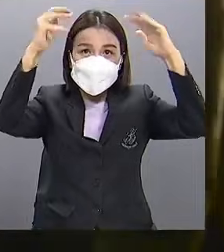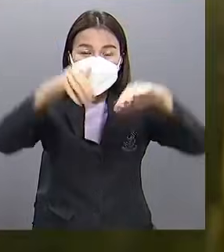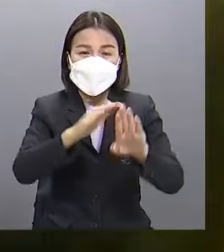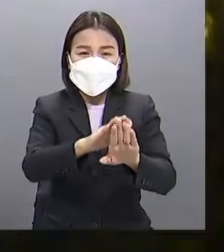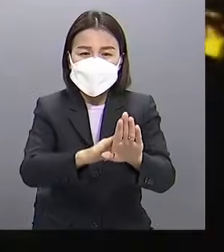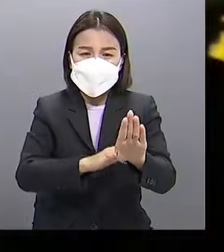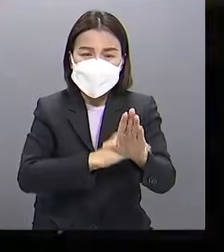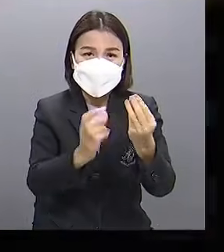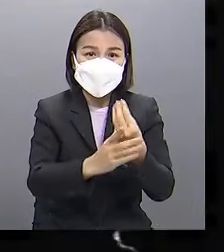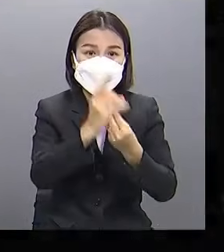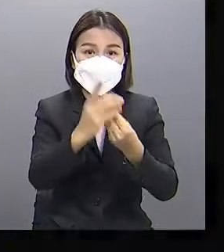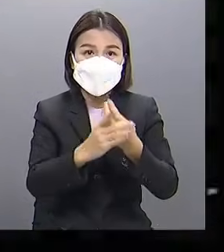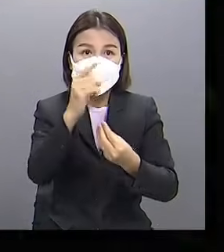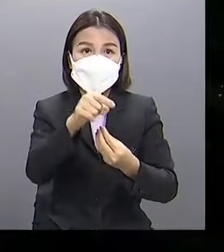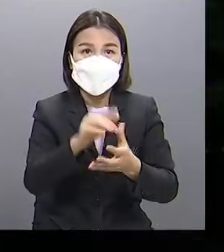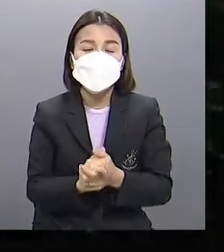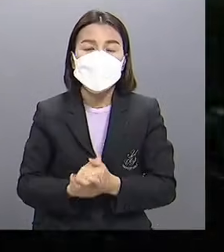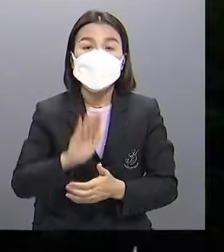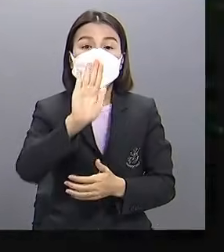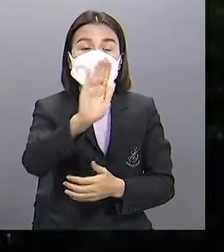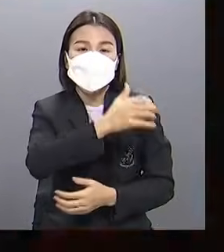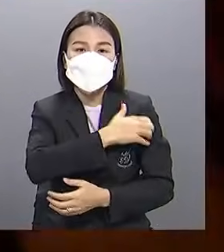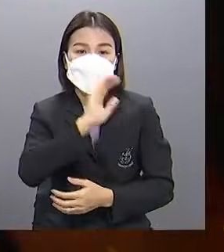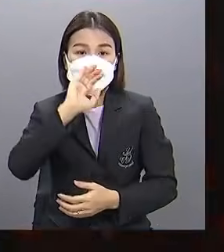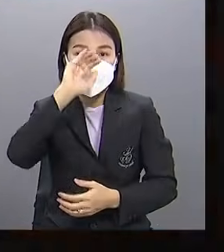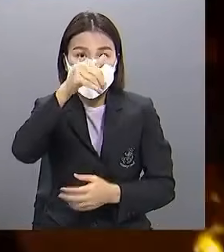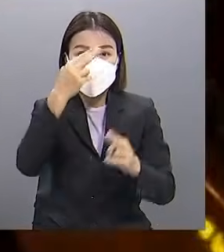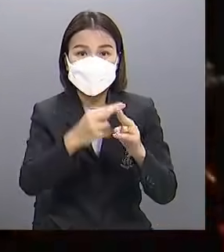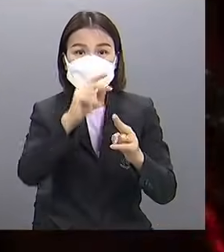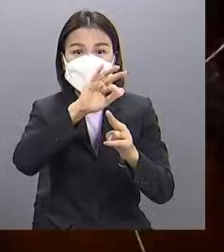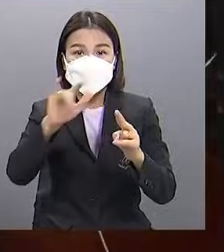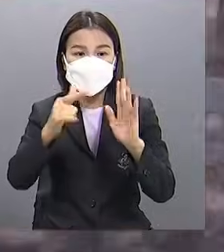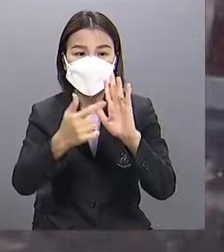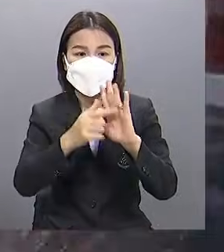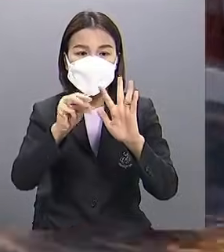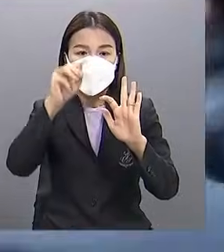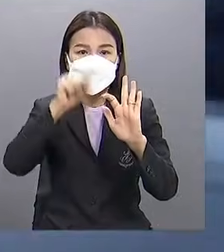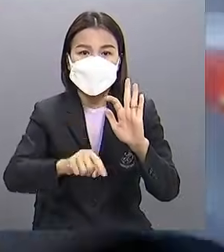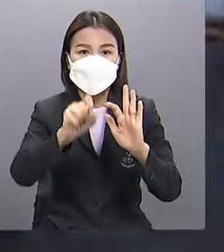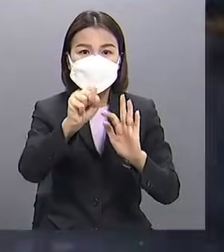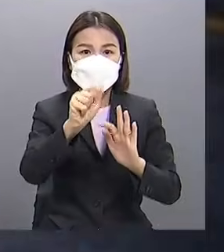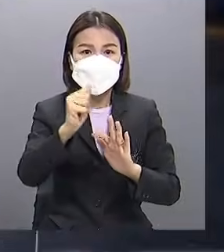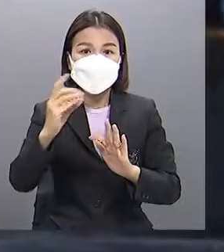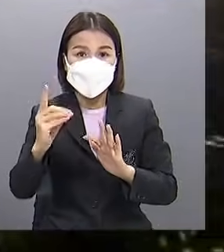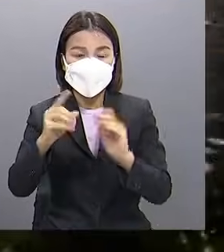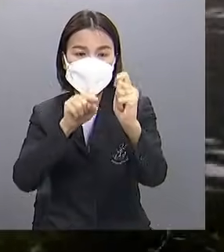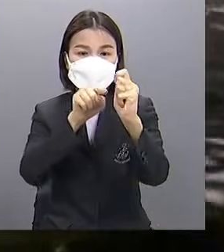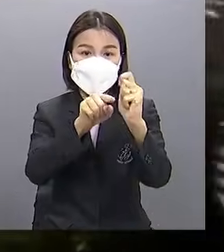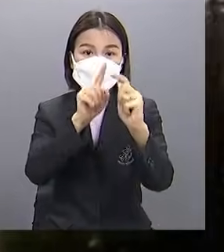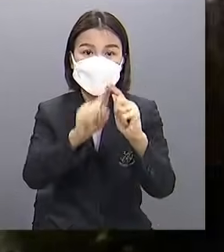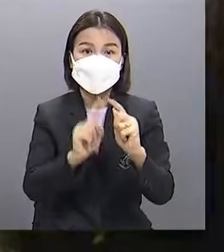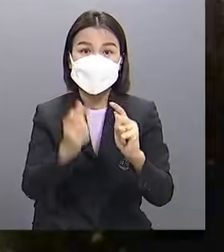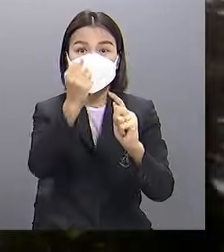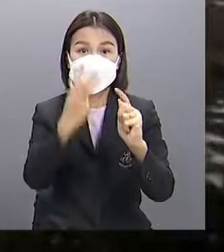ห์ในเขตเทศบาลนครแม่สอดหนึ่งในพื้นที่5อำเภอแนวชายแดนจังหวัดตากส่งผลให้